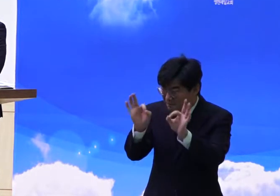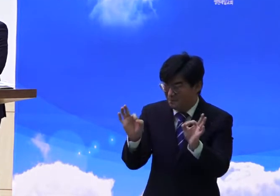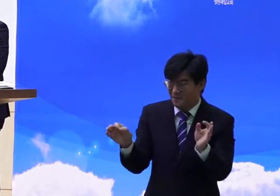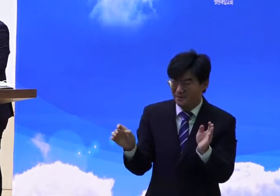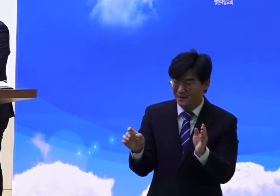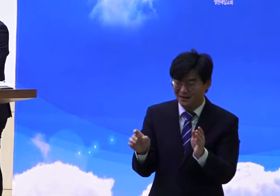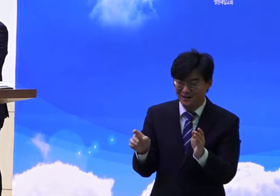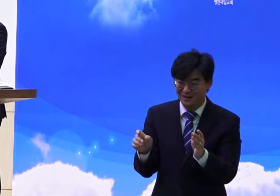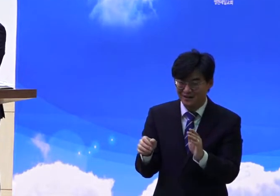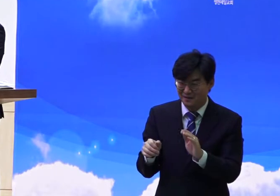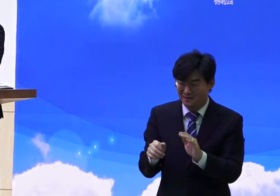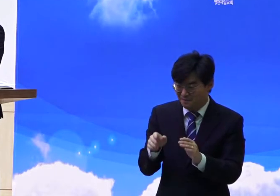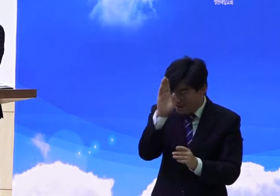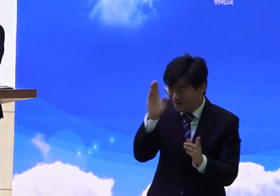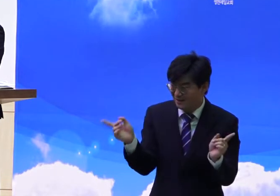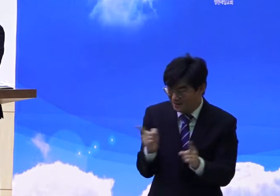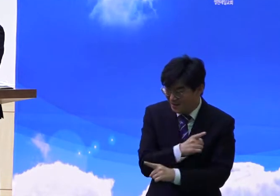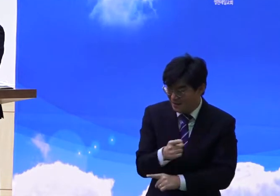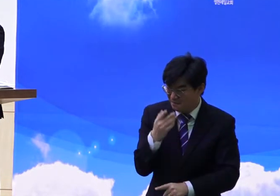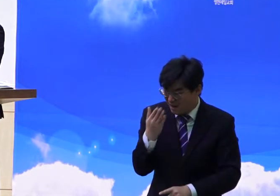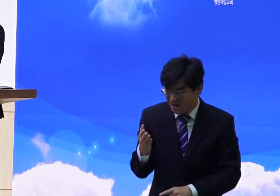다 죽었습니다.